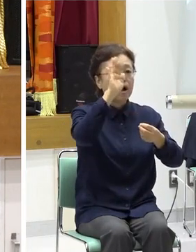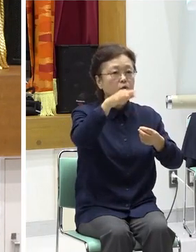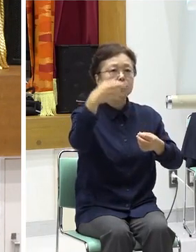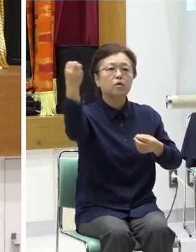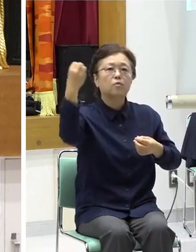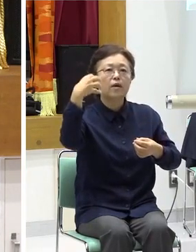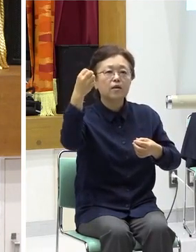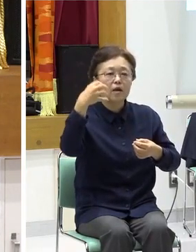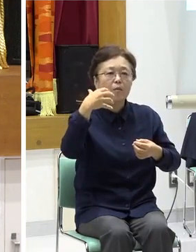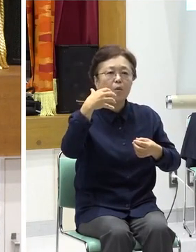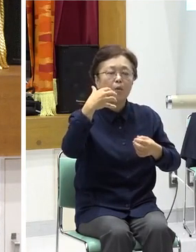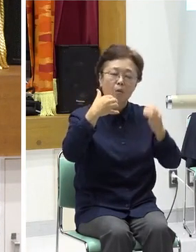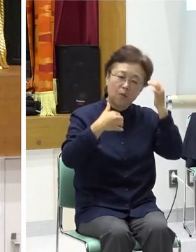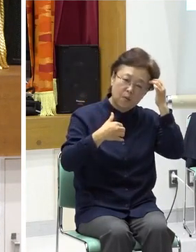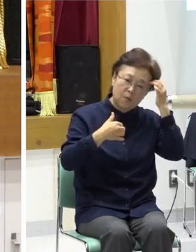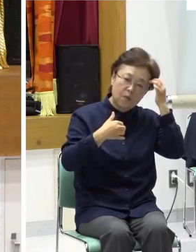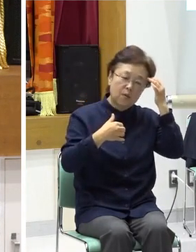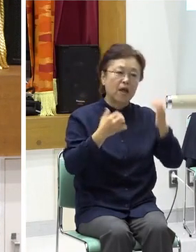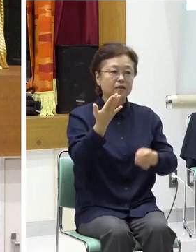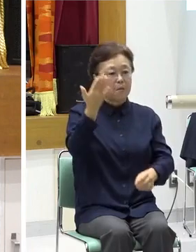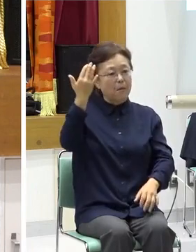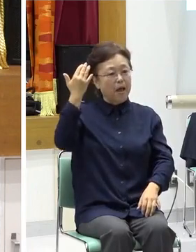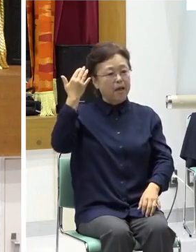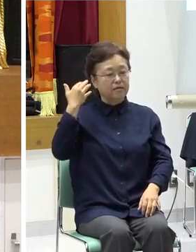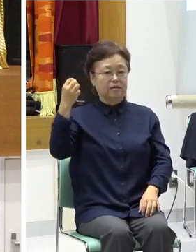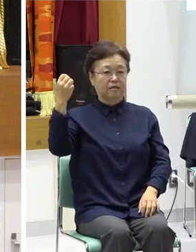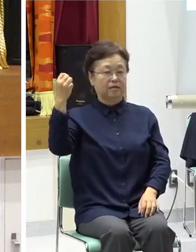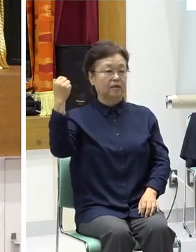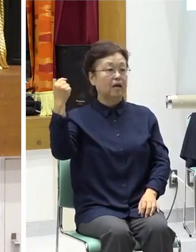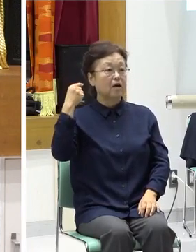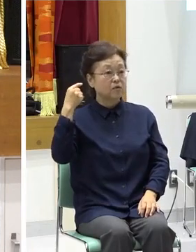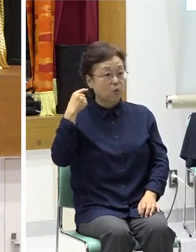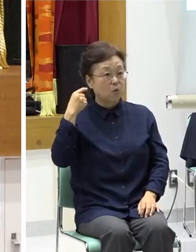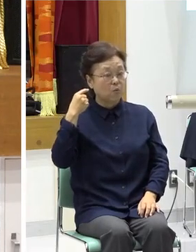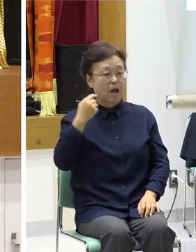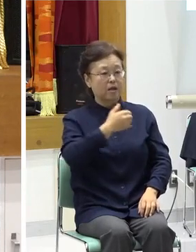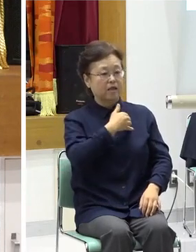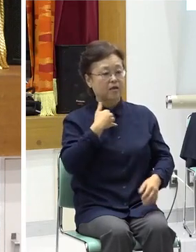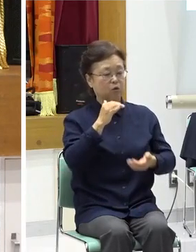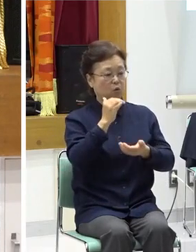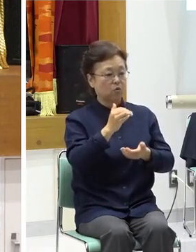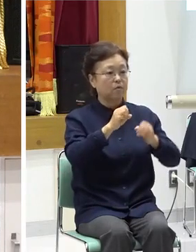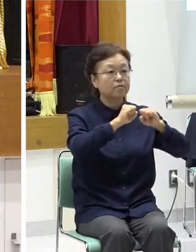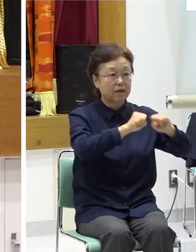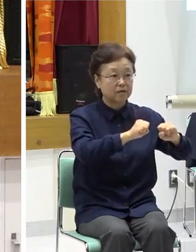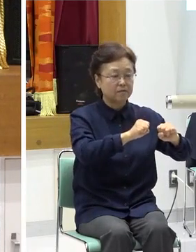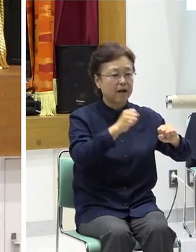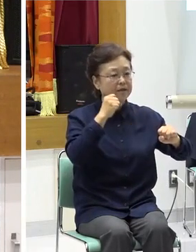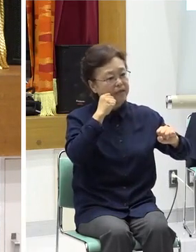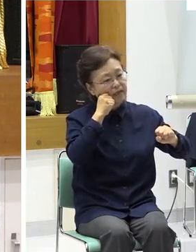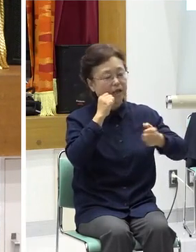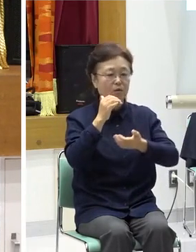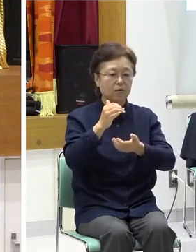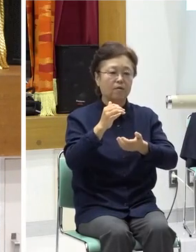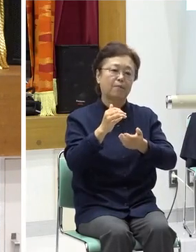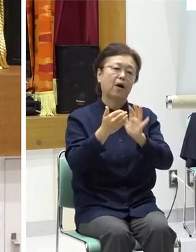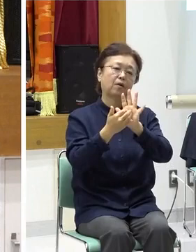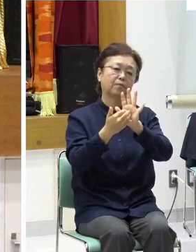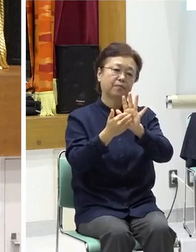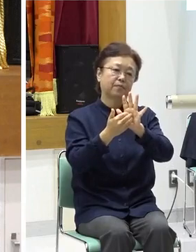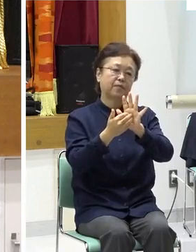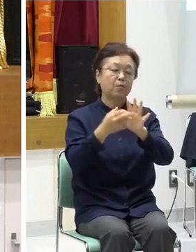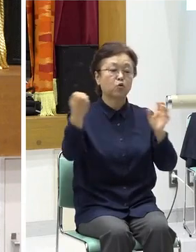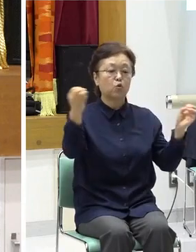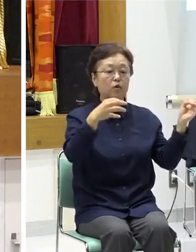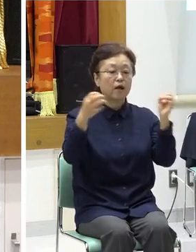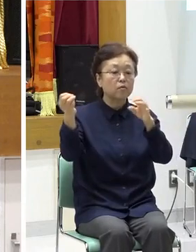ですから、事前に聞かせていただけると、できることはできる、できないことはできないということで会話が成り